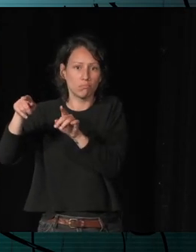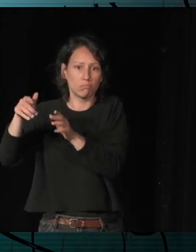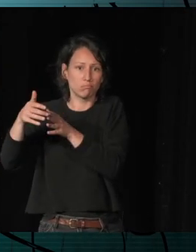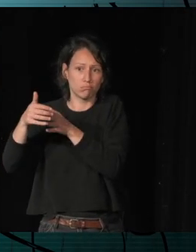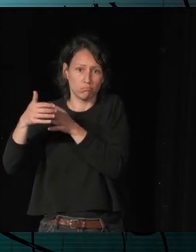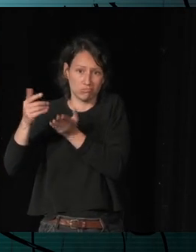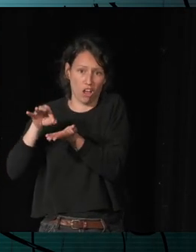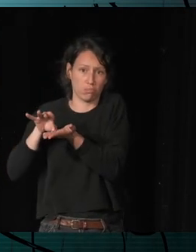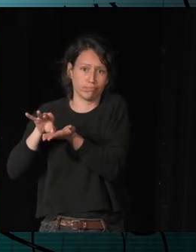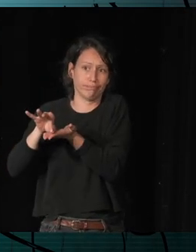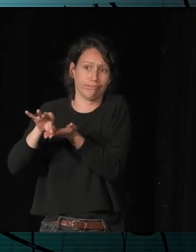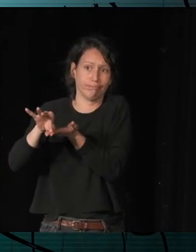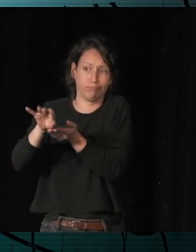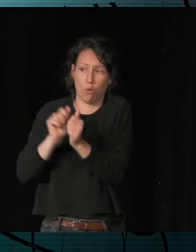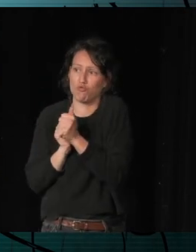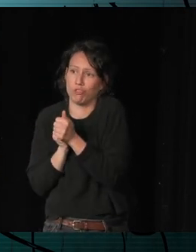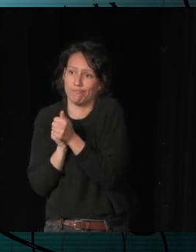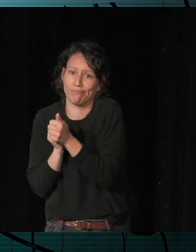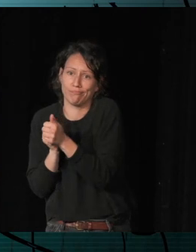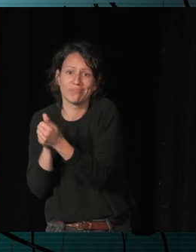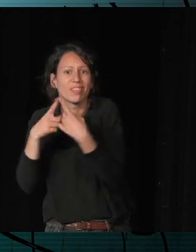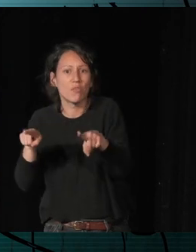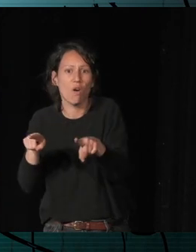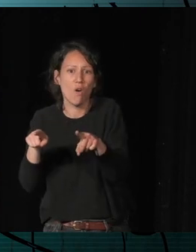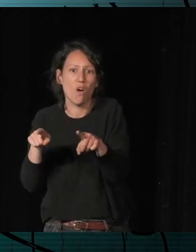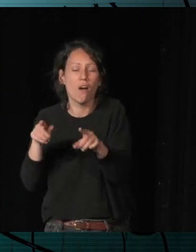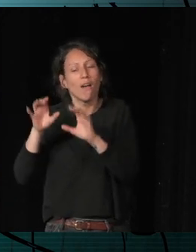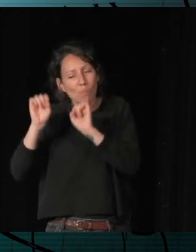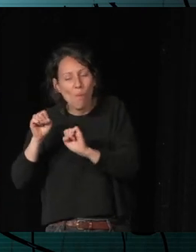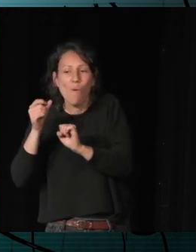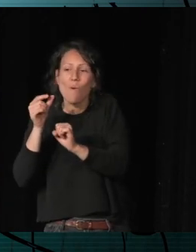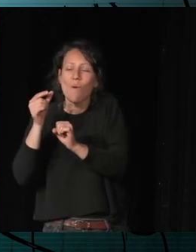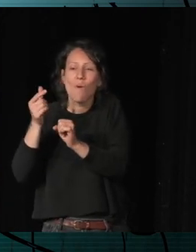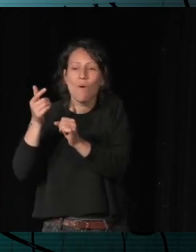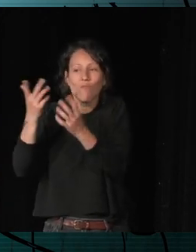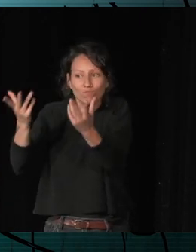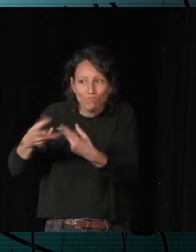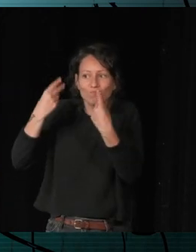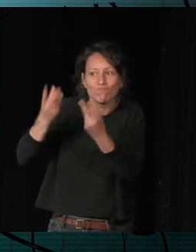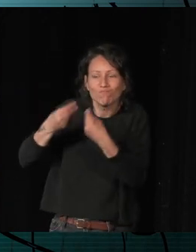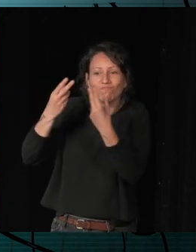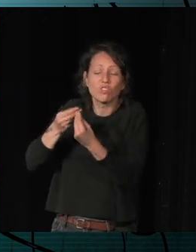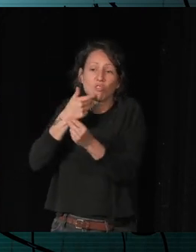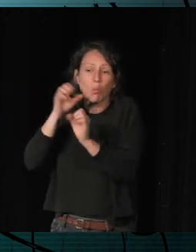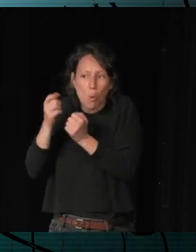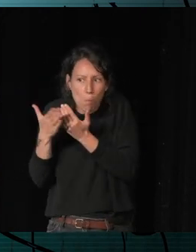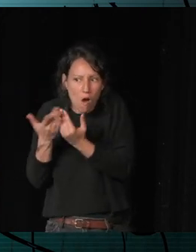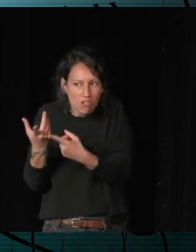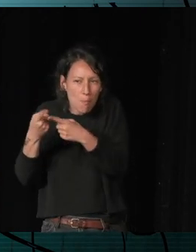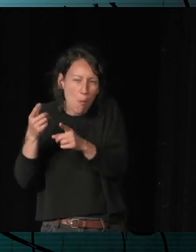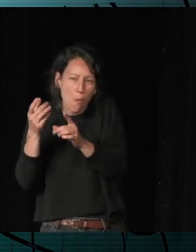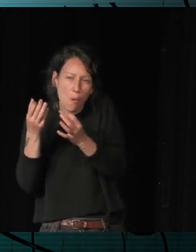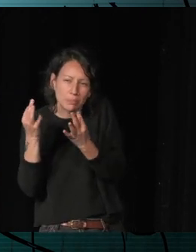effectivement se sentir plus ou moins proche du héros ou pas mais ça reste une histoire qu'on nous raconte alors qu'un jeu vidéo c'est quand même une histoire que l'on